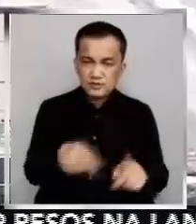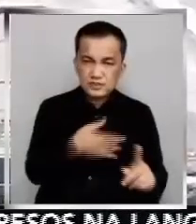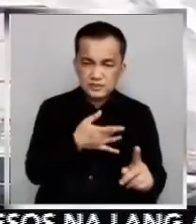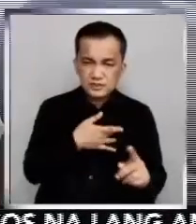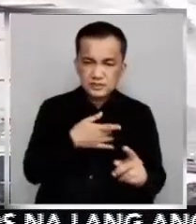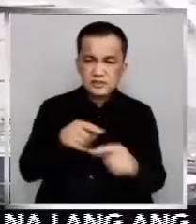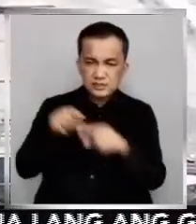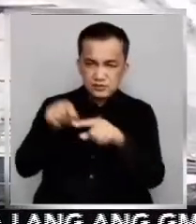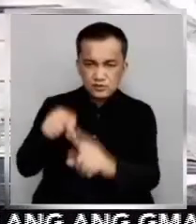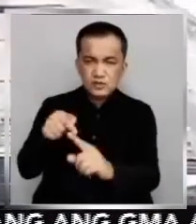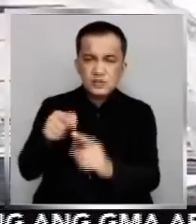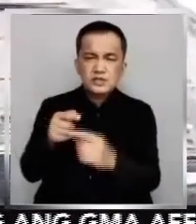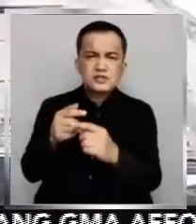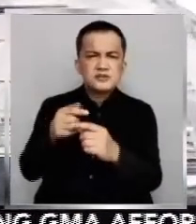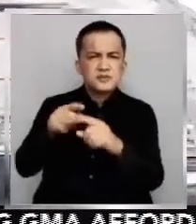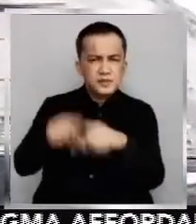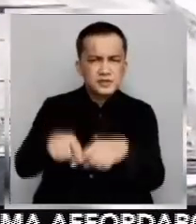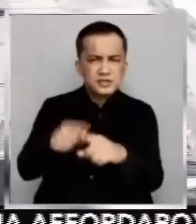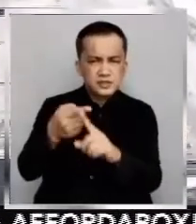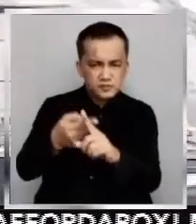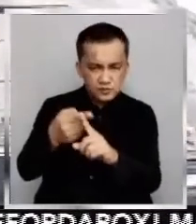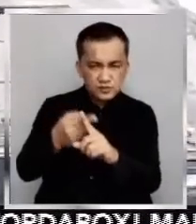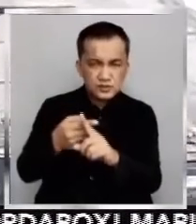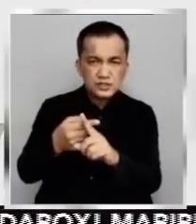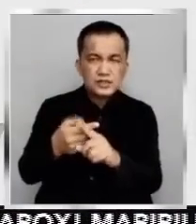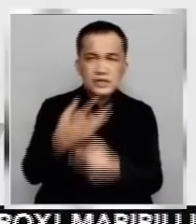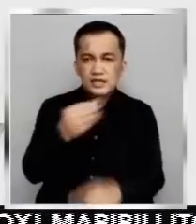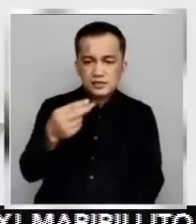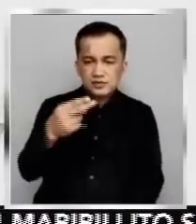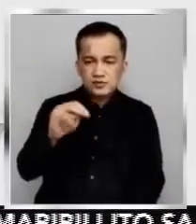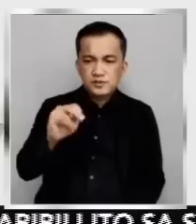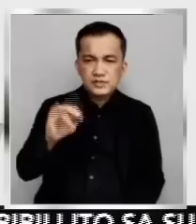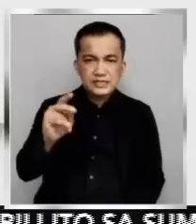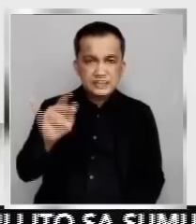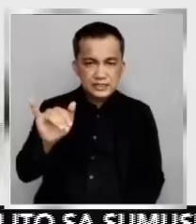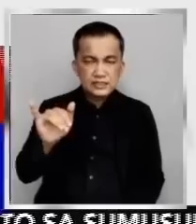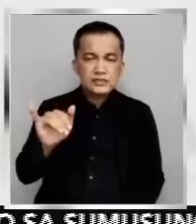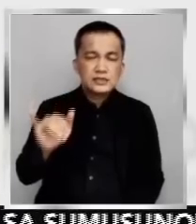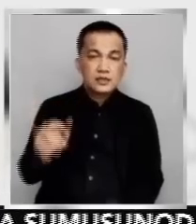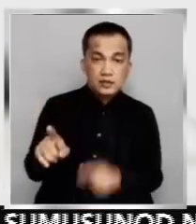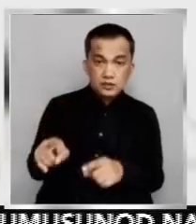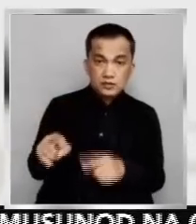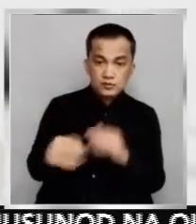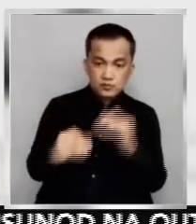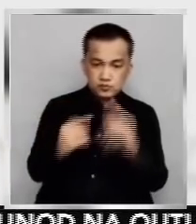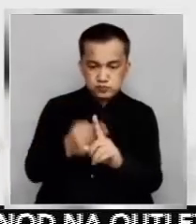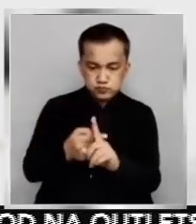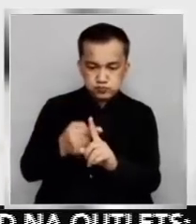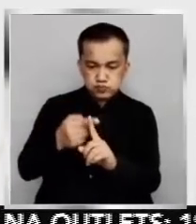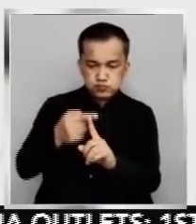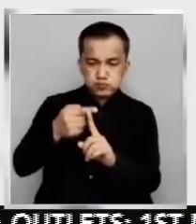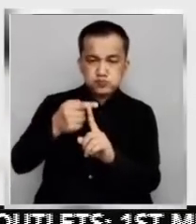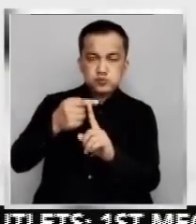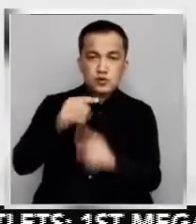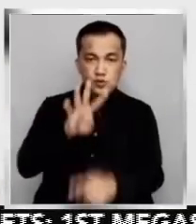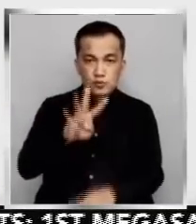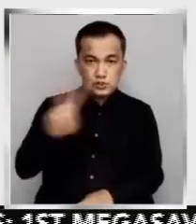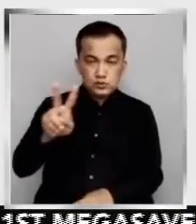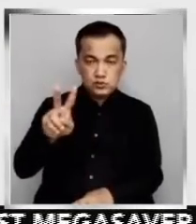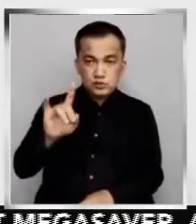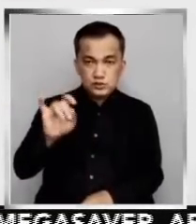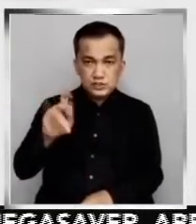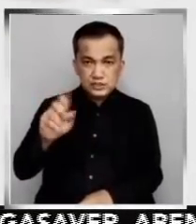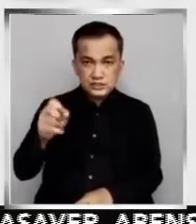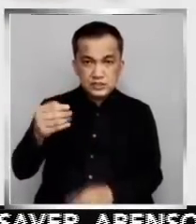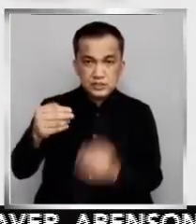ng hangin at sa humidity o yung alinsangan o halumigmig. Kapag umabot ito ng 42 degrees Celsius pataas, makukonsidera na